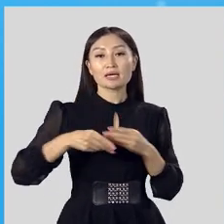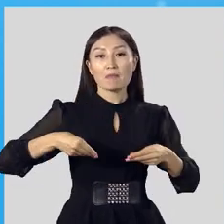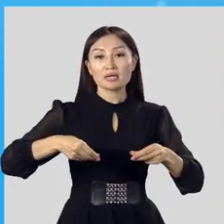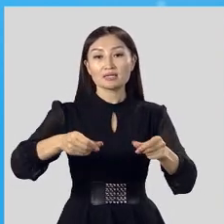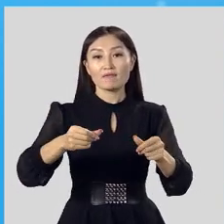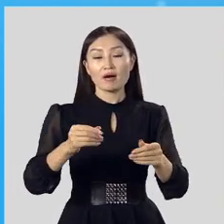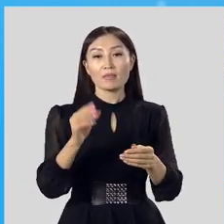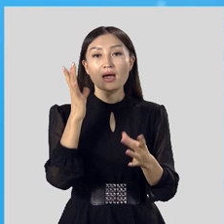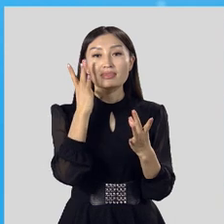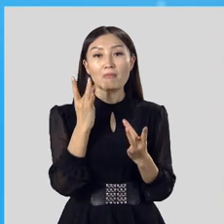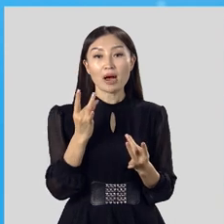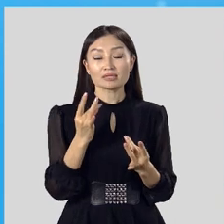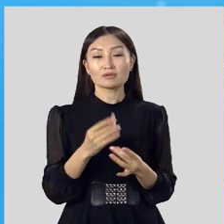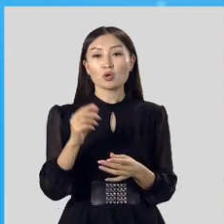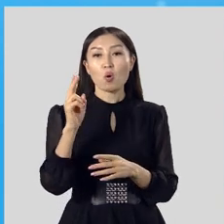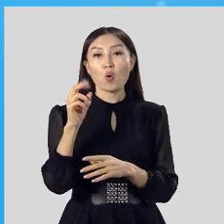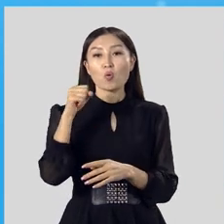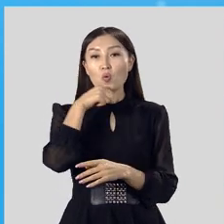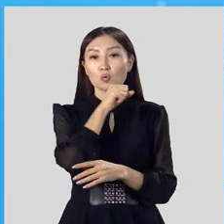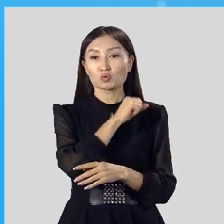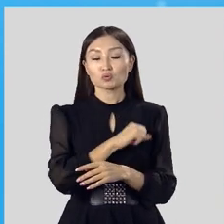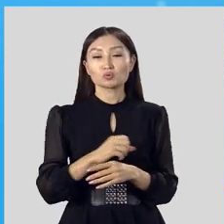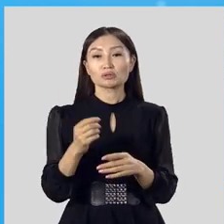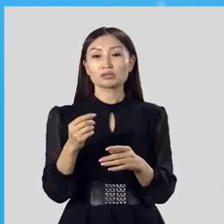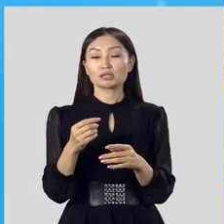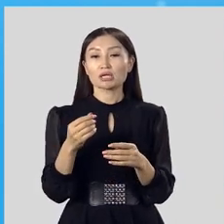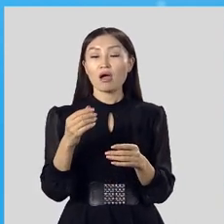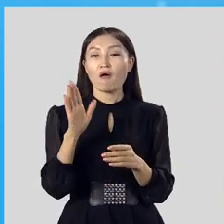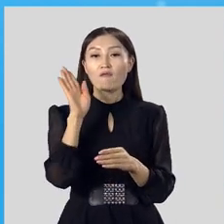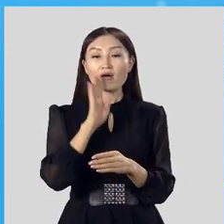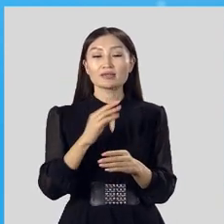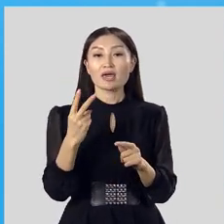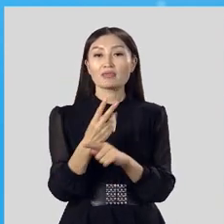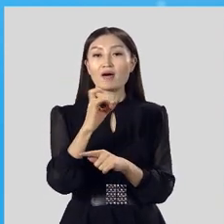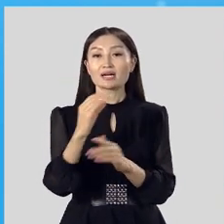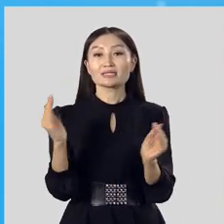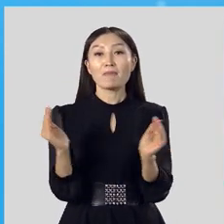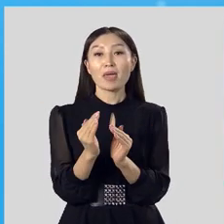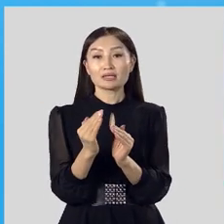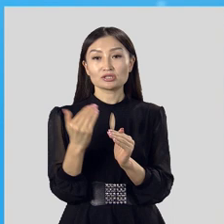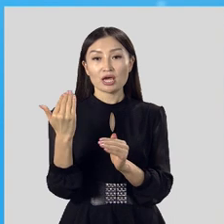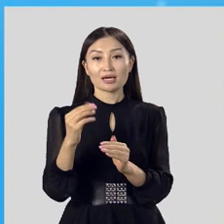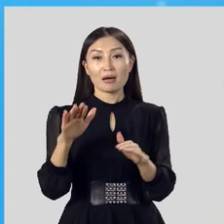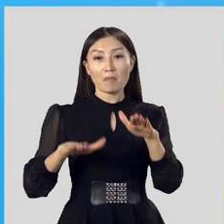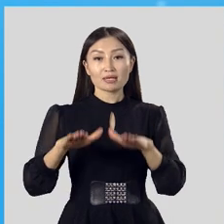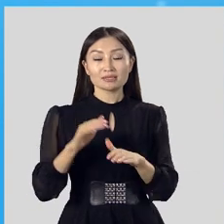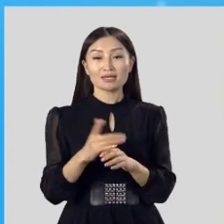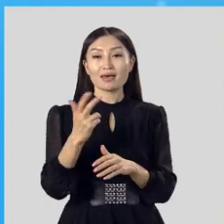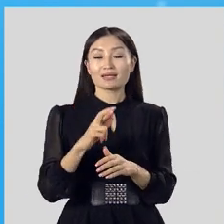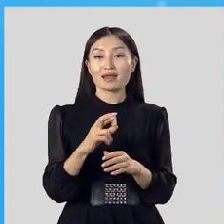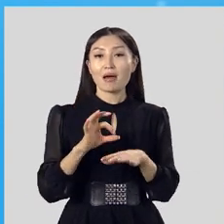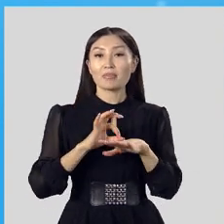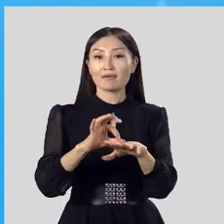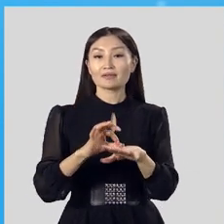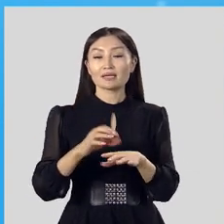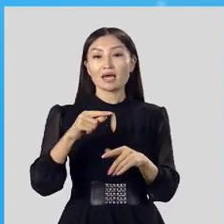намачивают. Зерновкам кукурузы воды требуется в 2 раза меньше их массы. Для